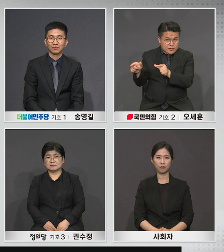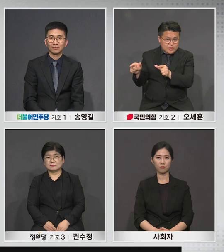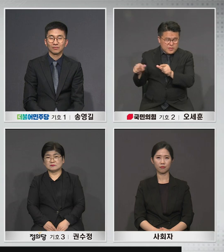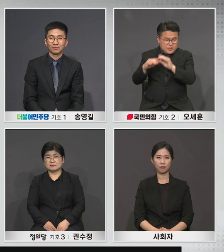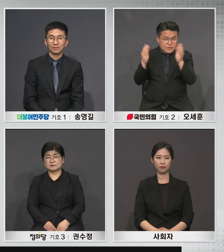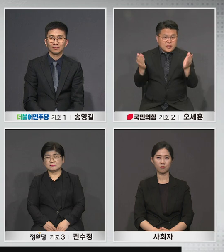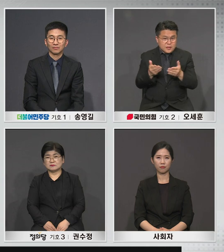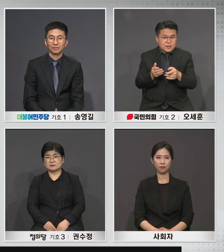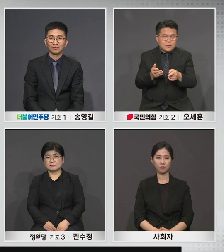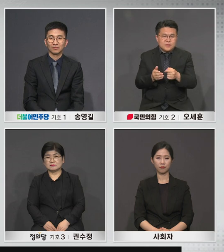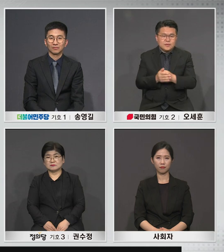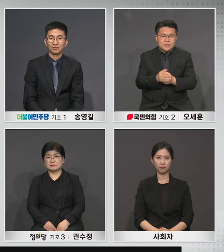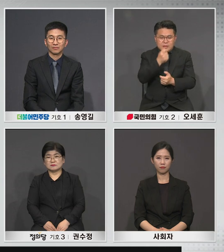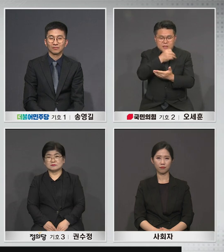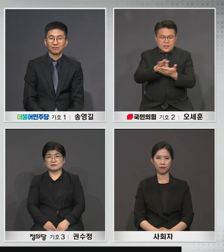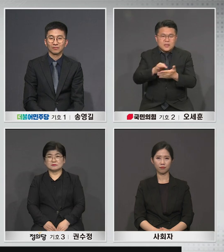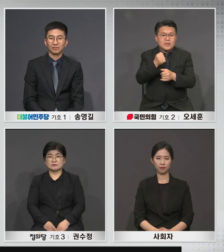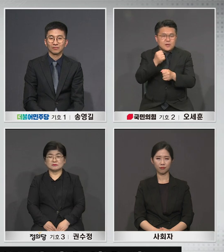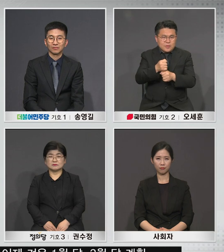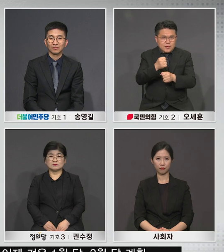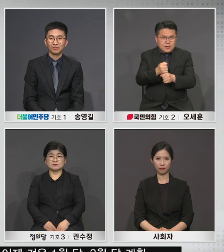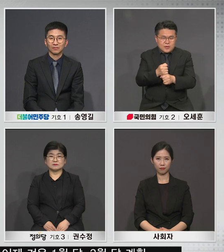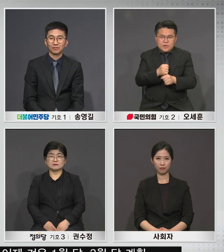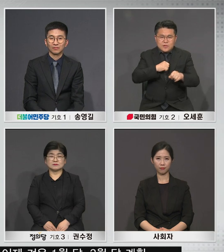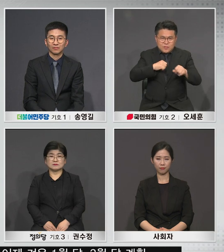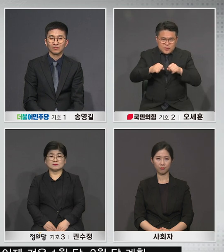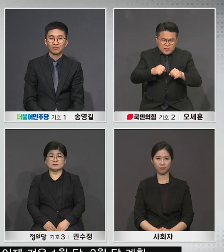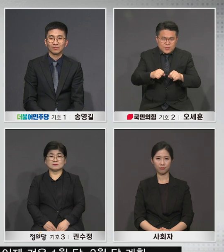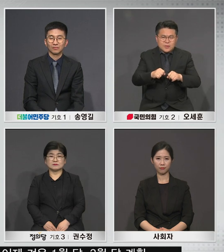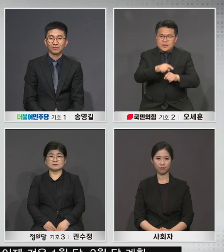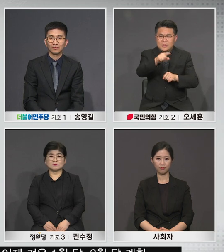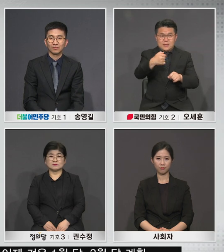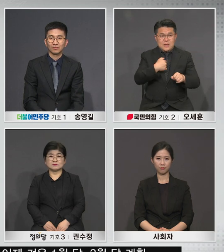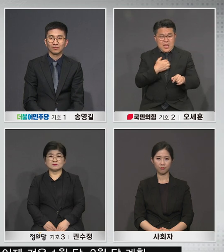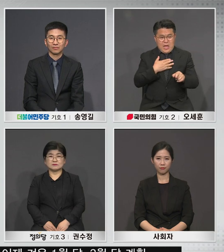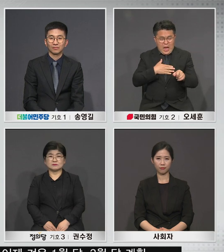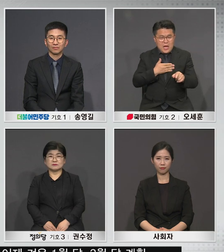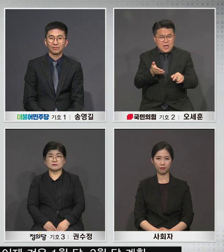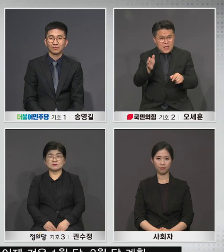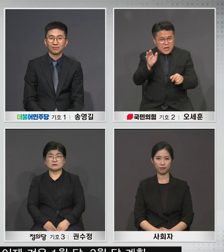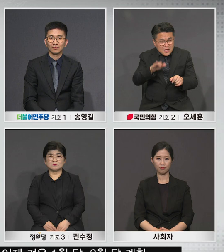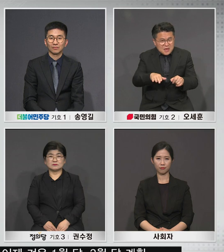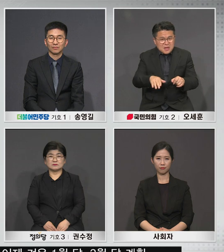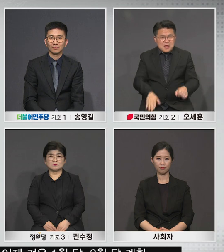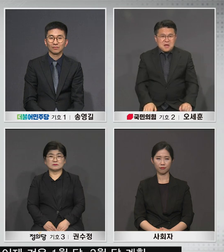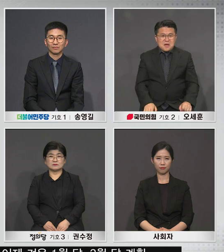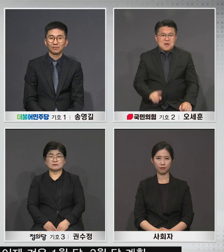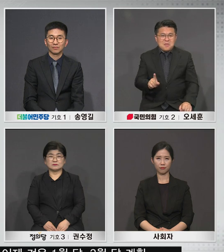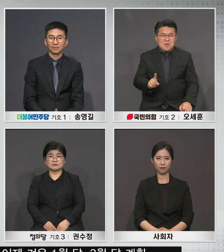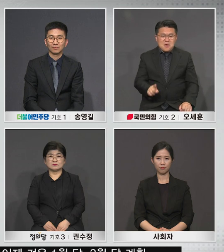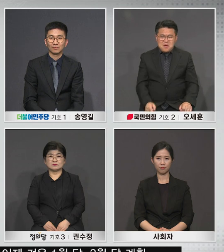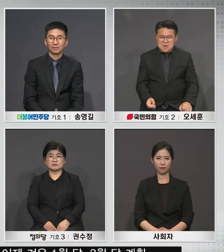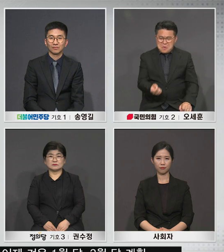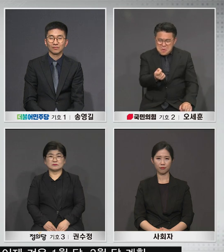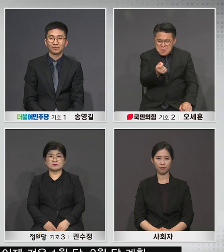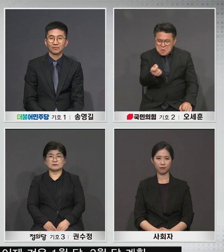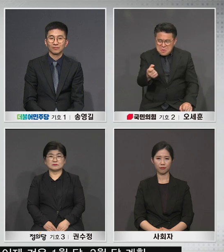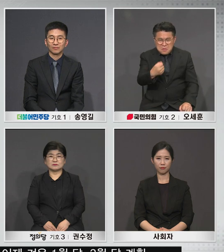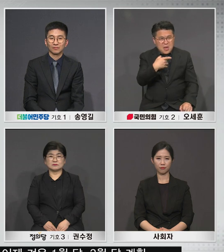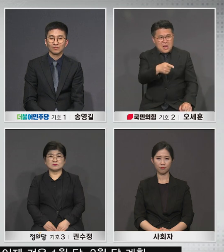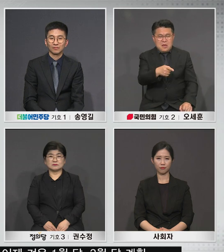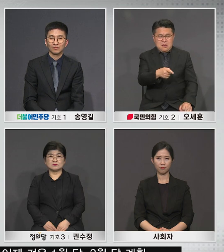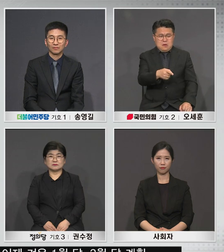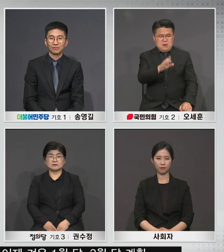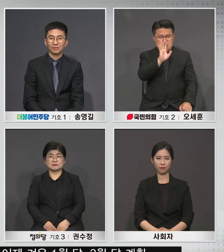그 예산 책정 과정이나 실행 과정을 편히 아시면서 몇 명 안 된다 이런 지적을 하시는 거는